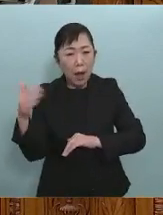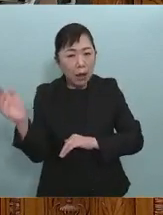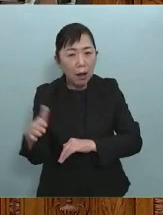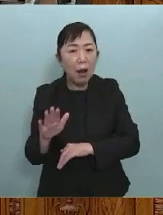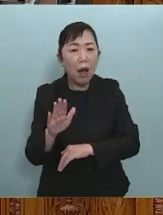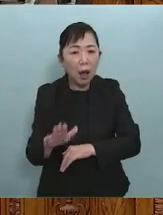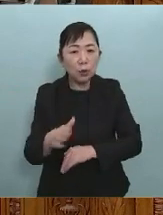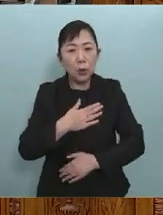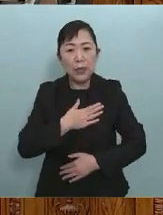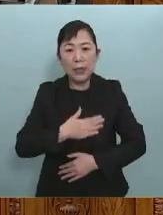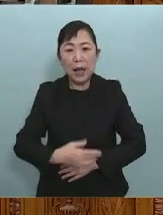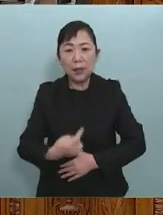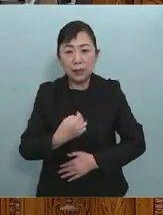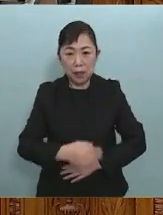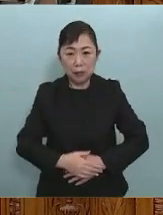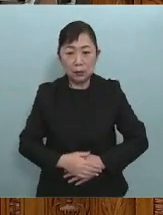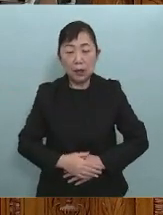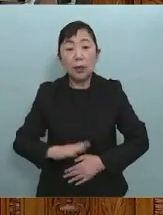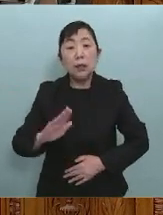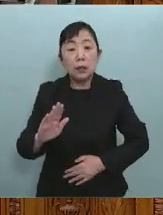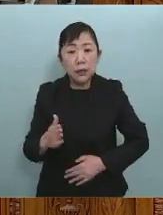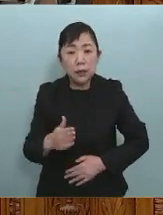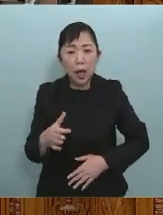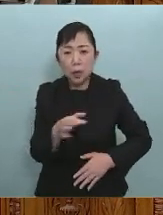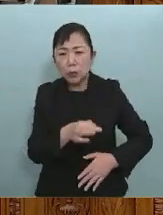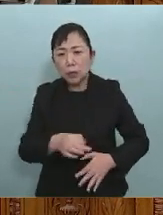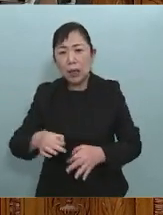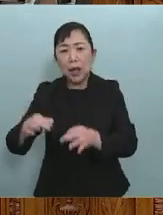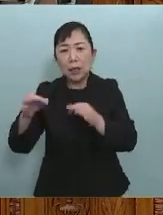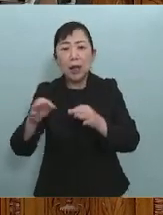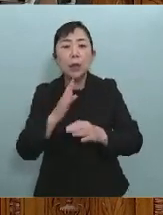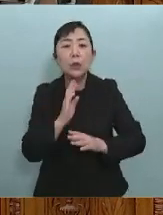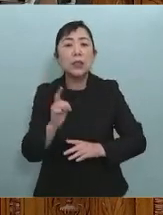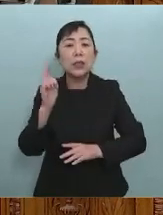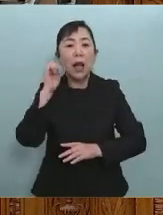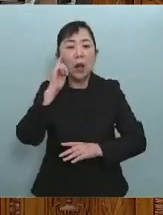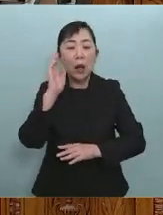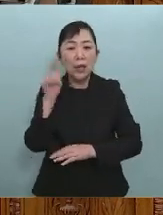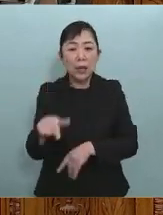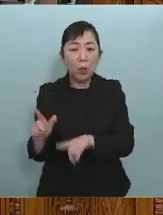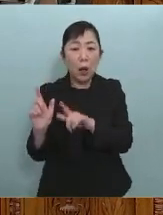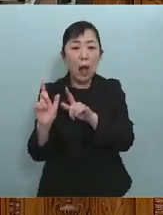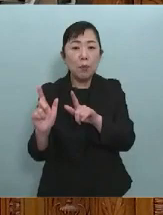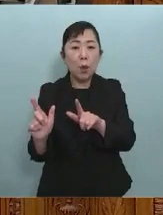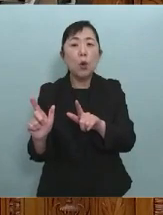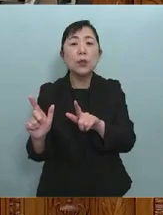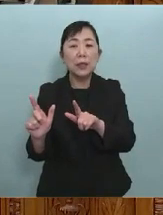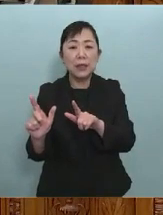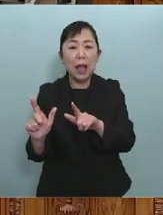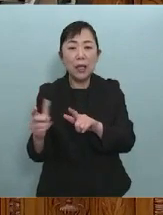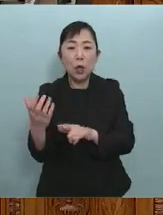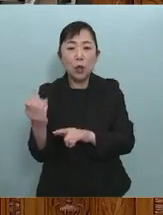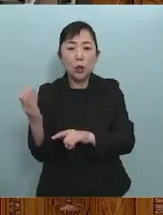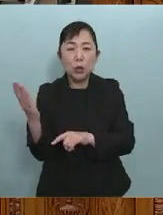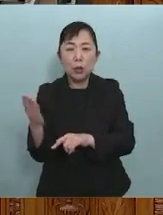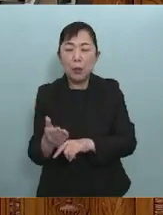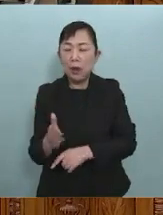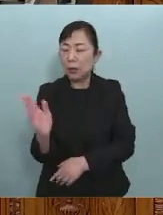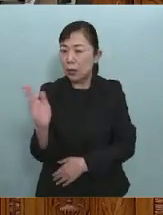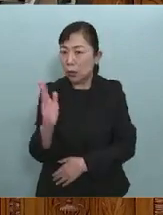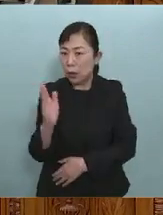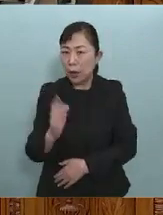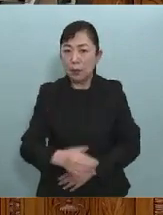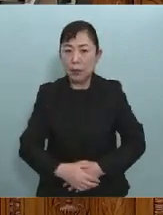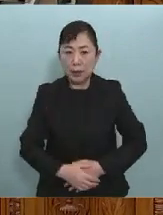は理解をしておりますただ物価高の実感は政府が発表される数パセトではありませ